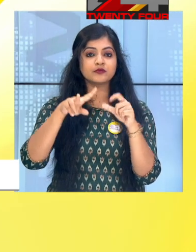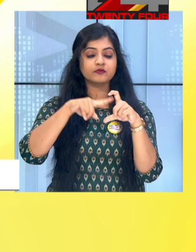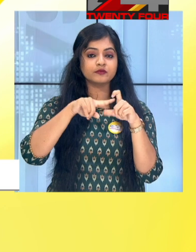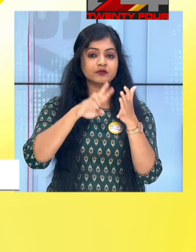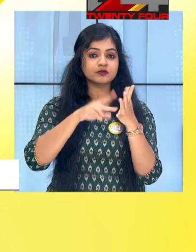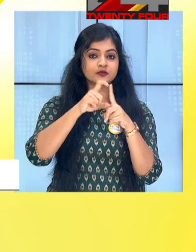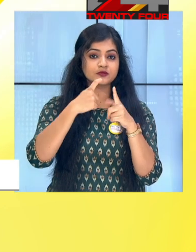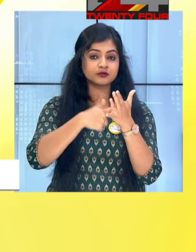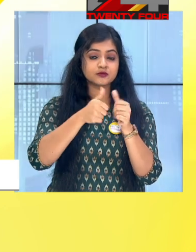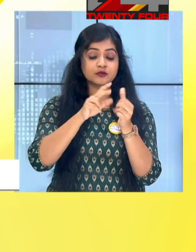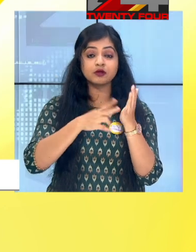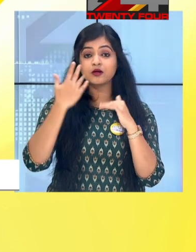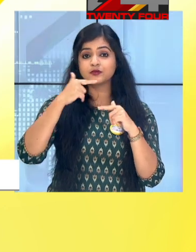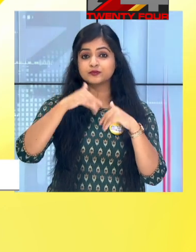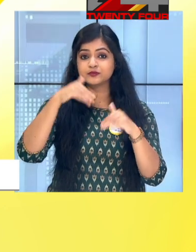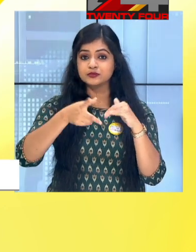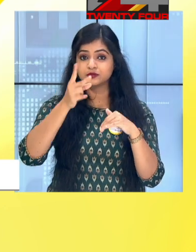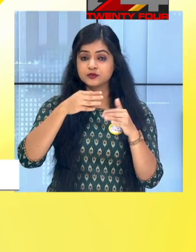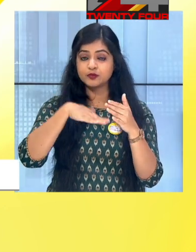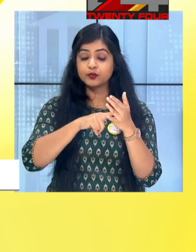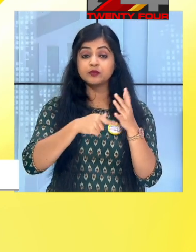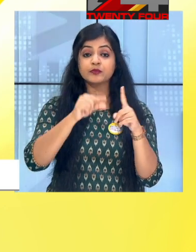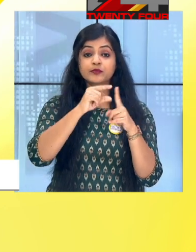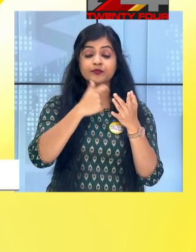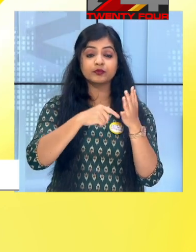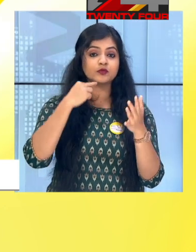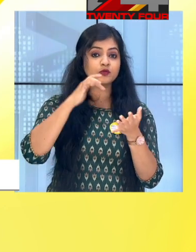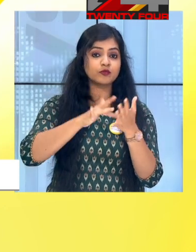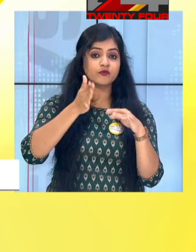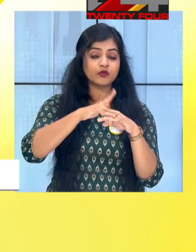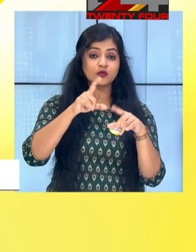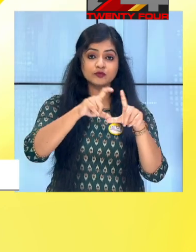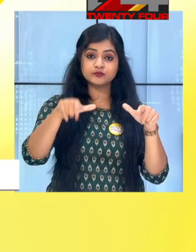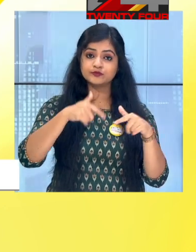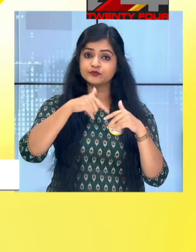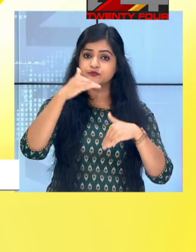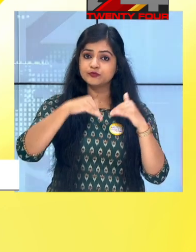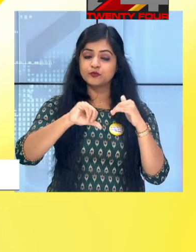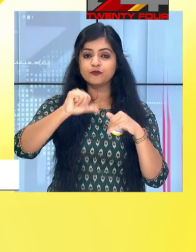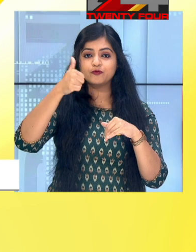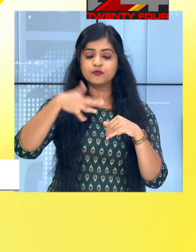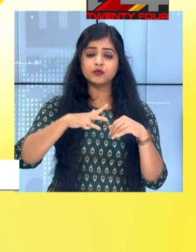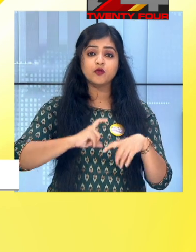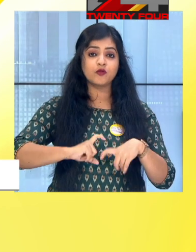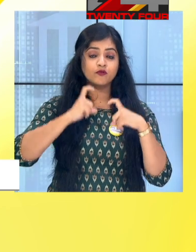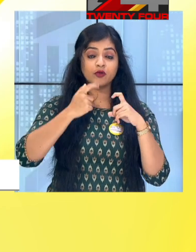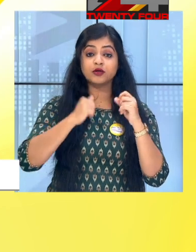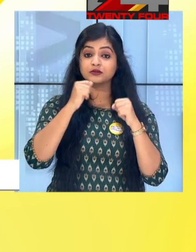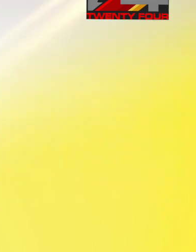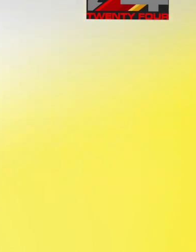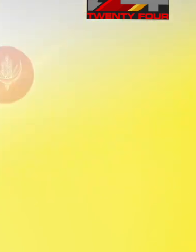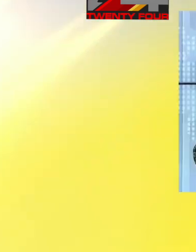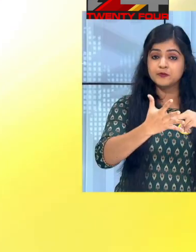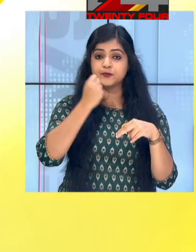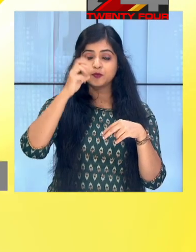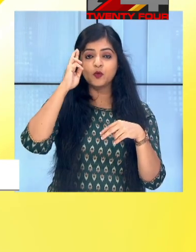നടന്ന ഉപതെരഞ്ഞെടുപ്പിൽ പന്ന്യൻ രവീന്ദ്രൻ തിരുവനന്തപുരം മണ്ഡലത്തിൽ ലോക്സഭയിൽ മത്സരിച്ച് ജയിച്ചിരുന്നു. ആ ആത്മവിശ്വാസം, അറിയില്ല, സീറ്റ് തിരിച്ചു പിടിക്കുക എന്നുള്ളതാണ്